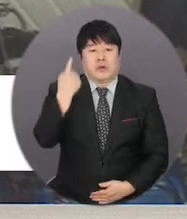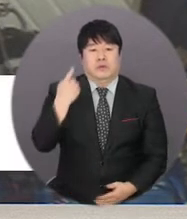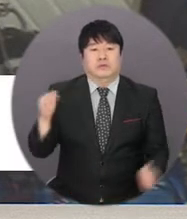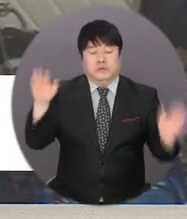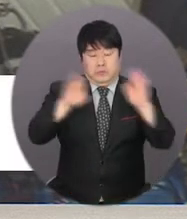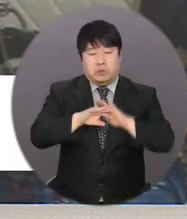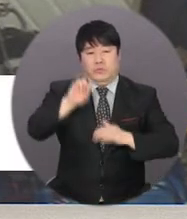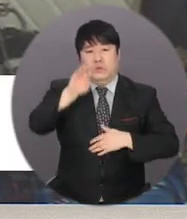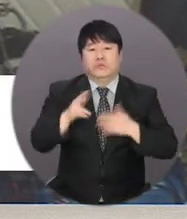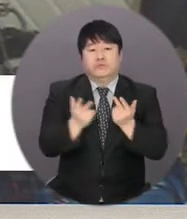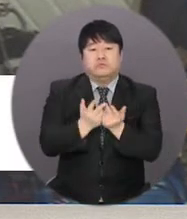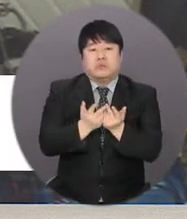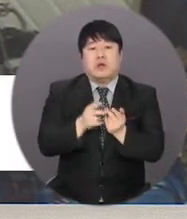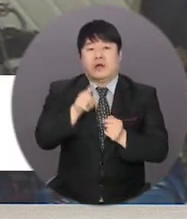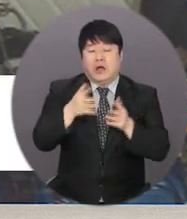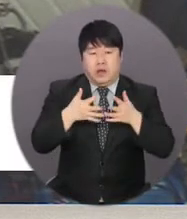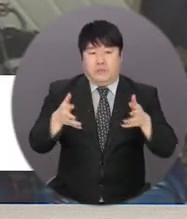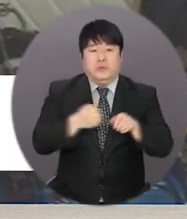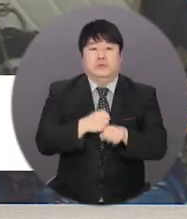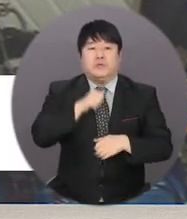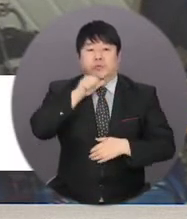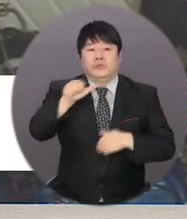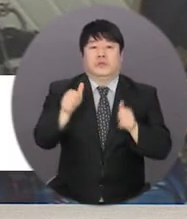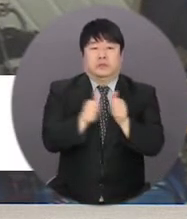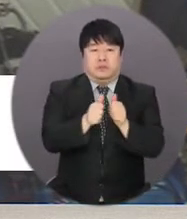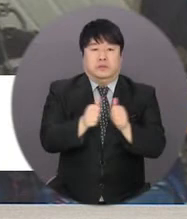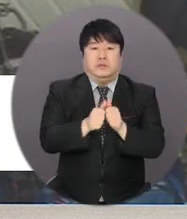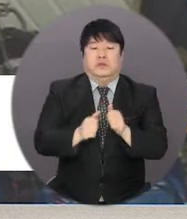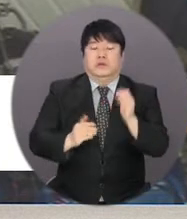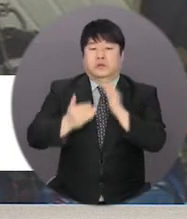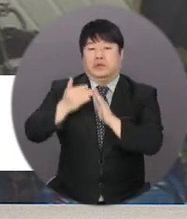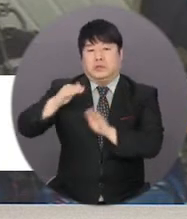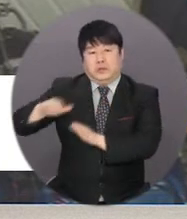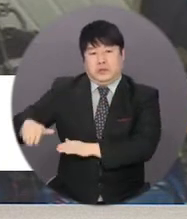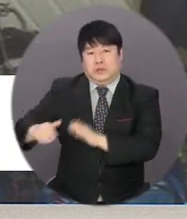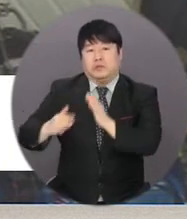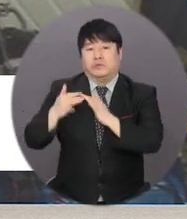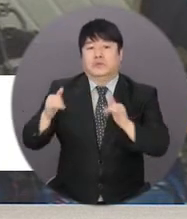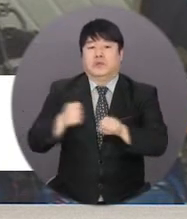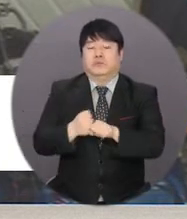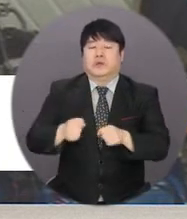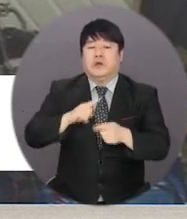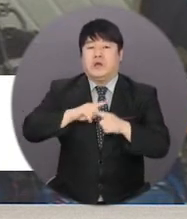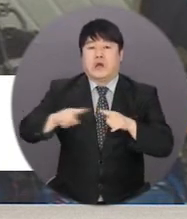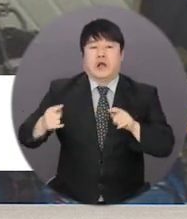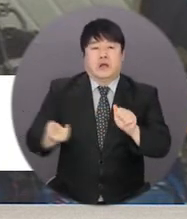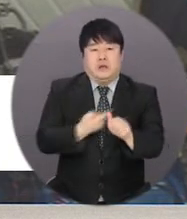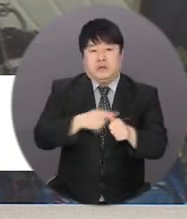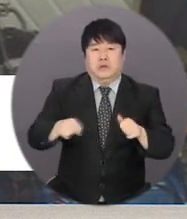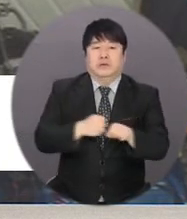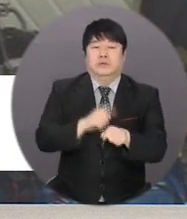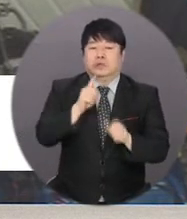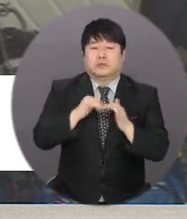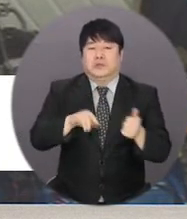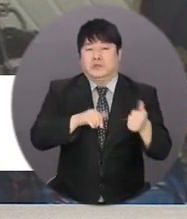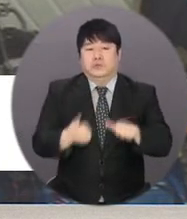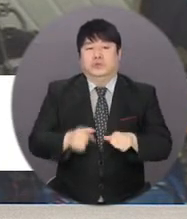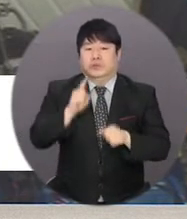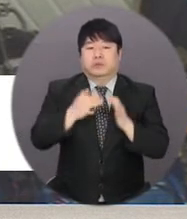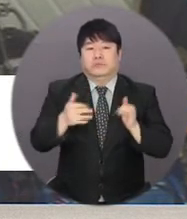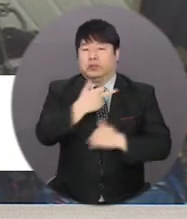어젯밤 광주 북구의 한 아파트에서 50대 남성이 이웃들에게 흉기를 휘둘러 한 명이 숨지고 한 명이 크게